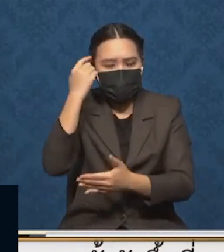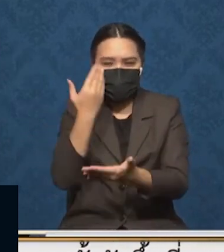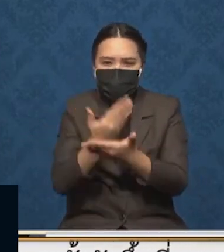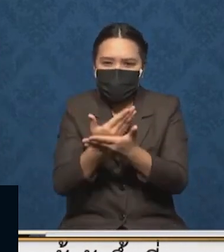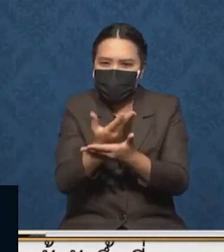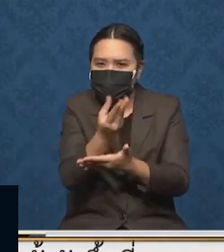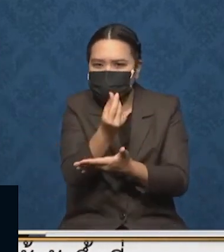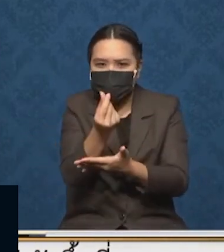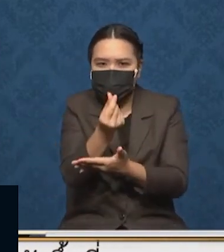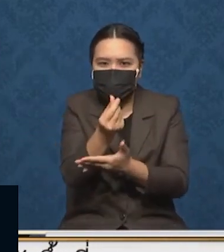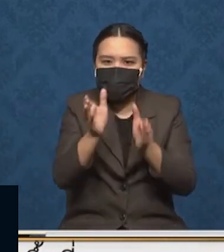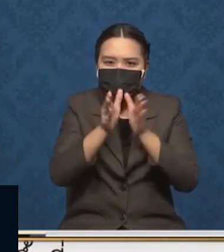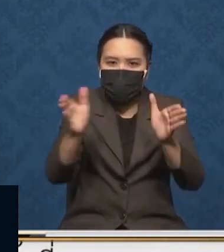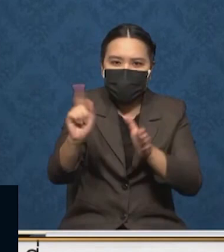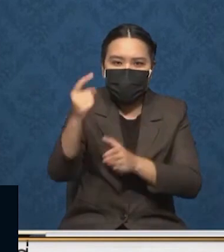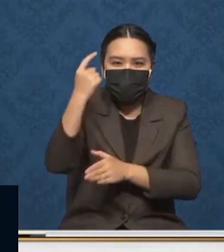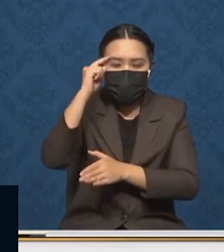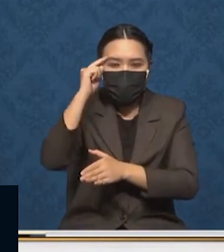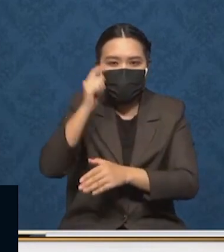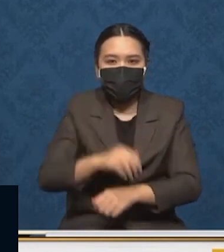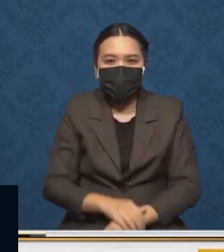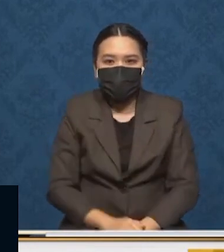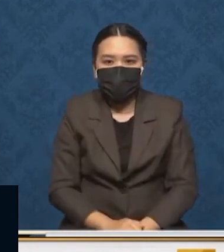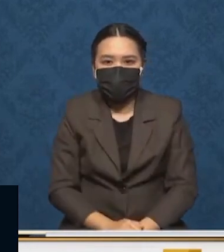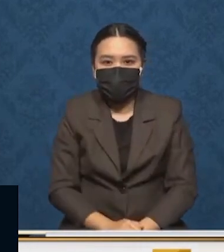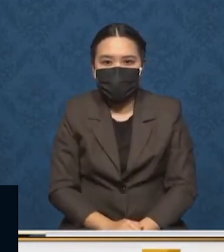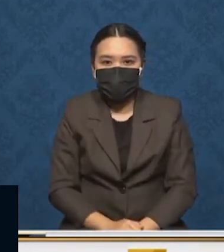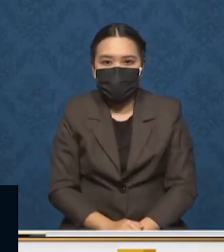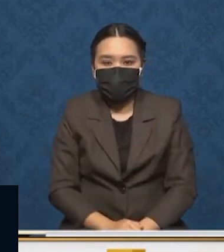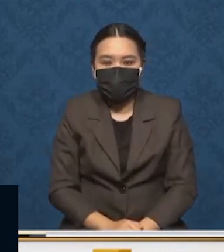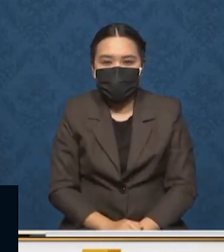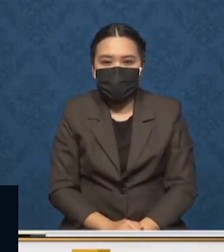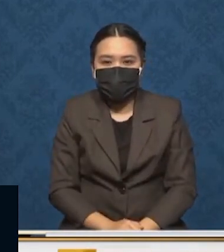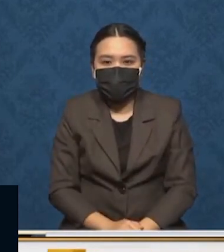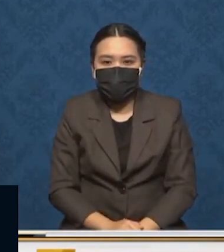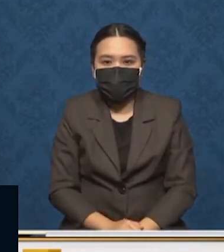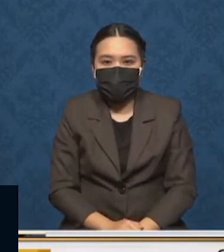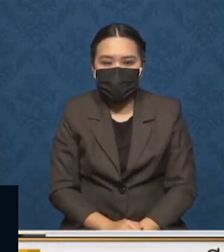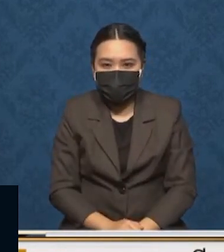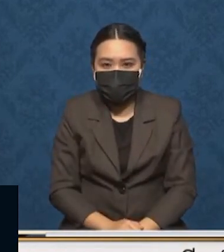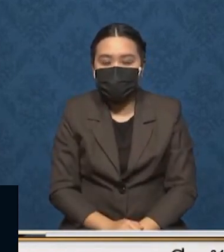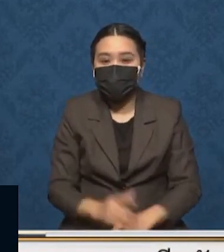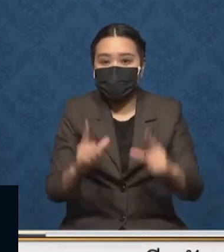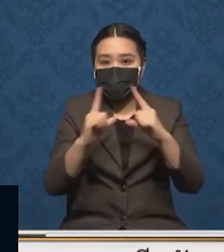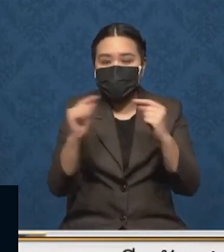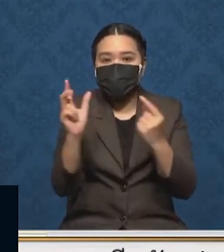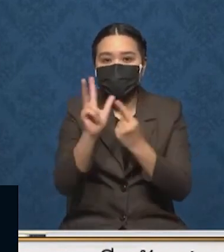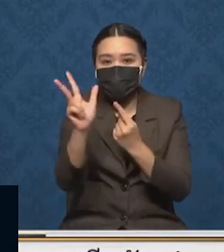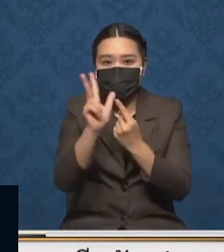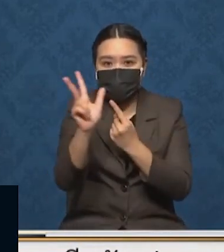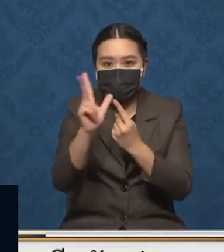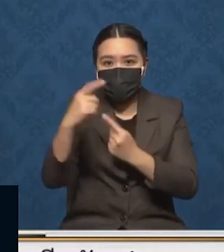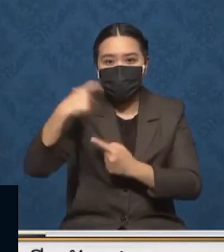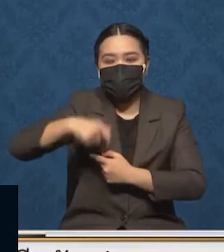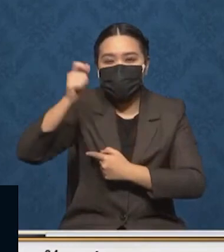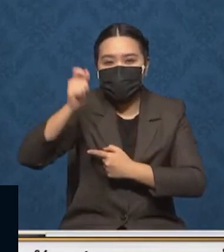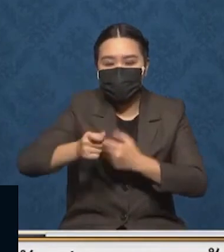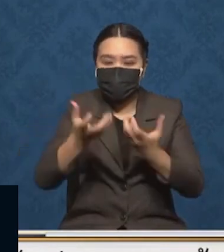างขนาดไหนนั่นเป็นประเด็นที่2ครับประเด็นที่3ครับท่านประธานครับก็คือกรณีของศาลยุติธรร